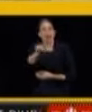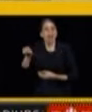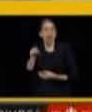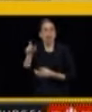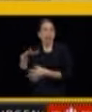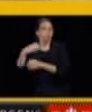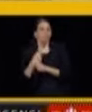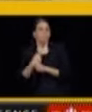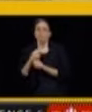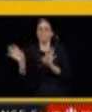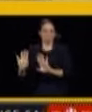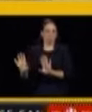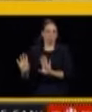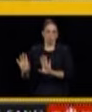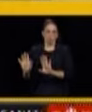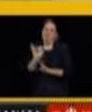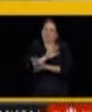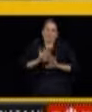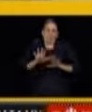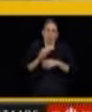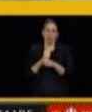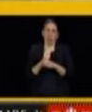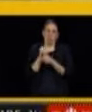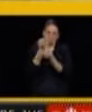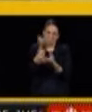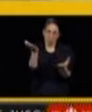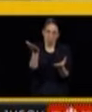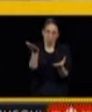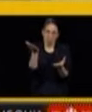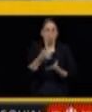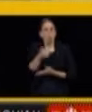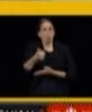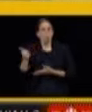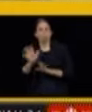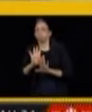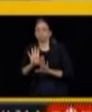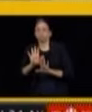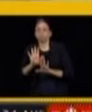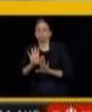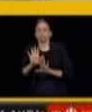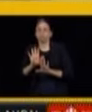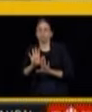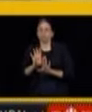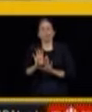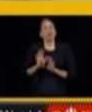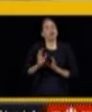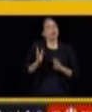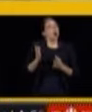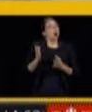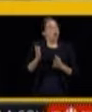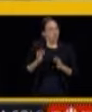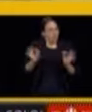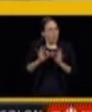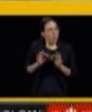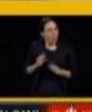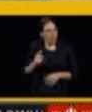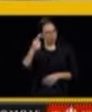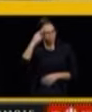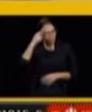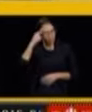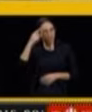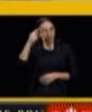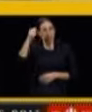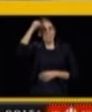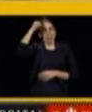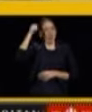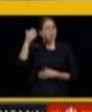l'information que je peux partager avec vous. Puis pour le reste, je vais demeurer là-dessus. Donc, ce que ça veut dire, ça nous rappelle l'importance, à mon avis, d'appliquer